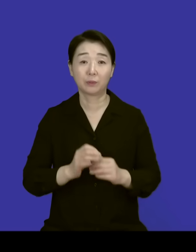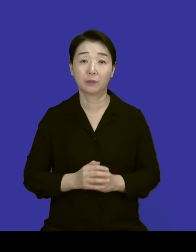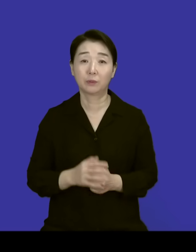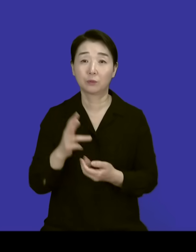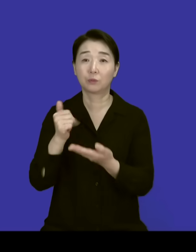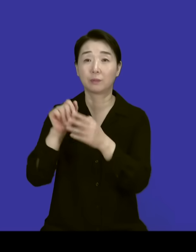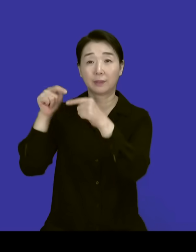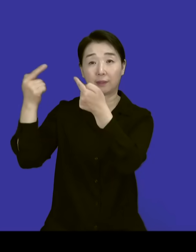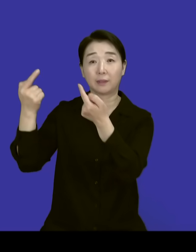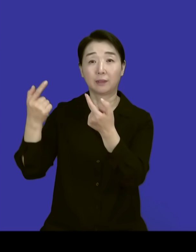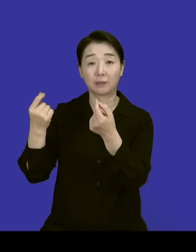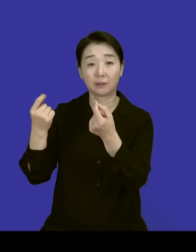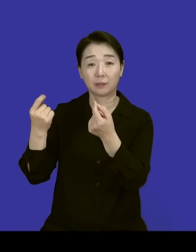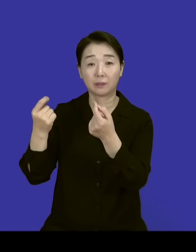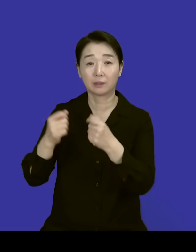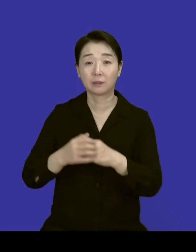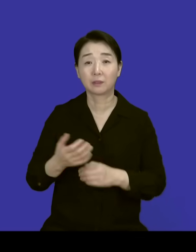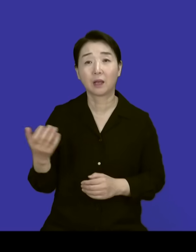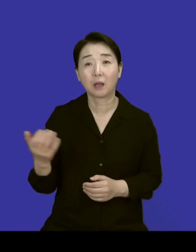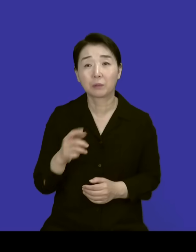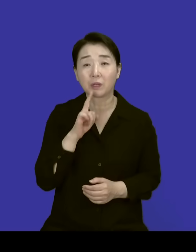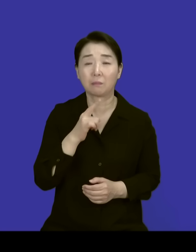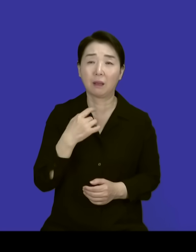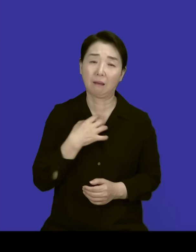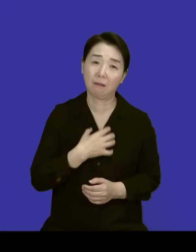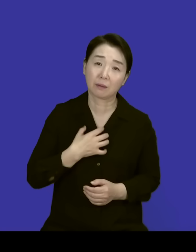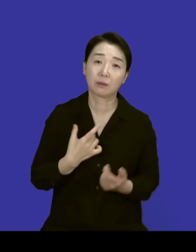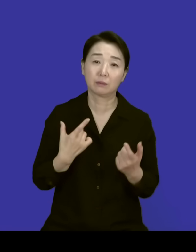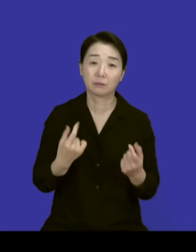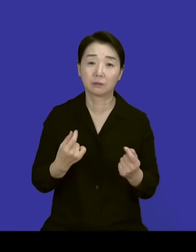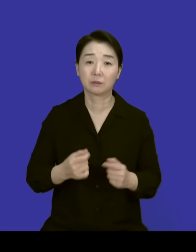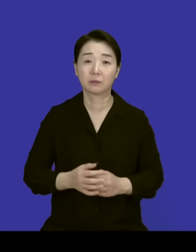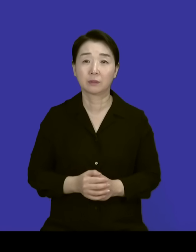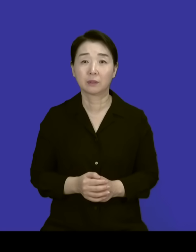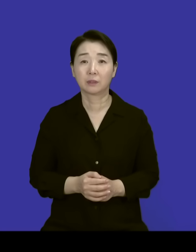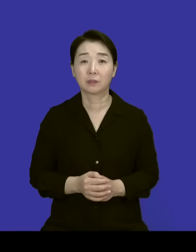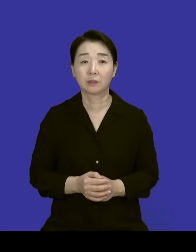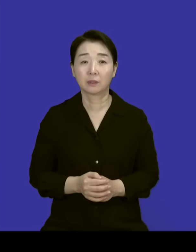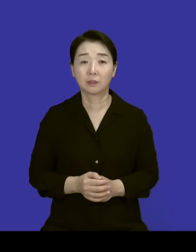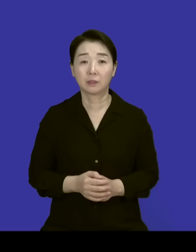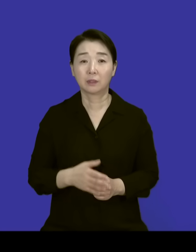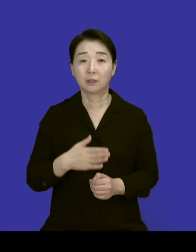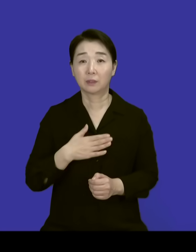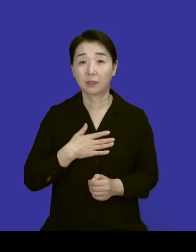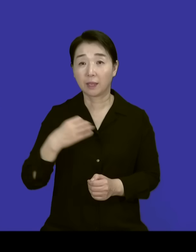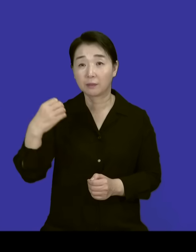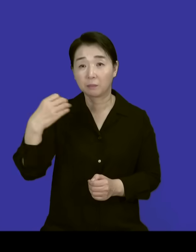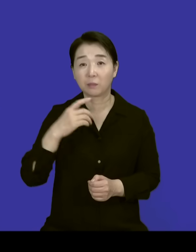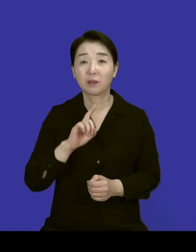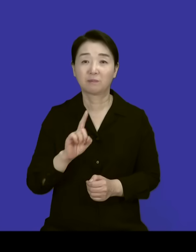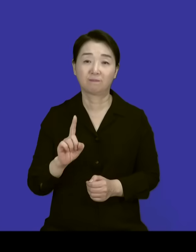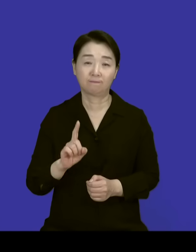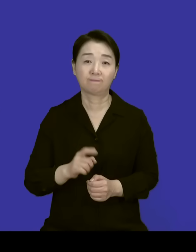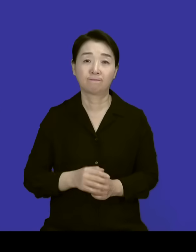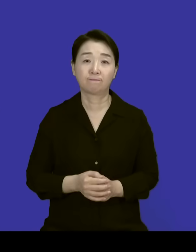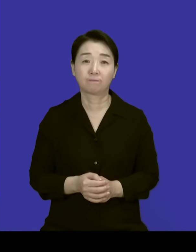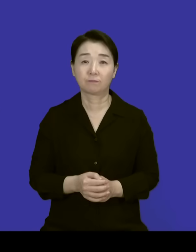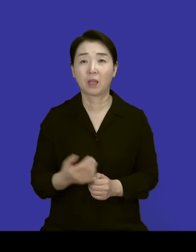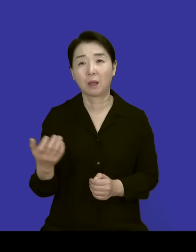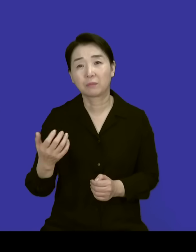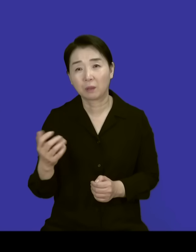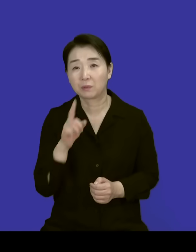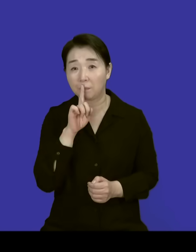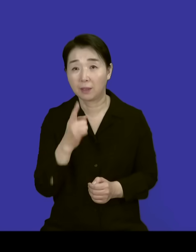주님한테 뭐 가신 것 같아요. 그 아프다고 하신 게 너무 괴로웠던 것 같아요. 말을 못하고 저한테는 그렇게 얘기를 하셨던 것 같아요.